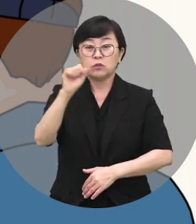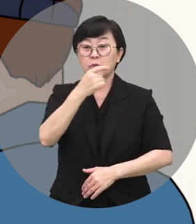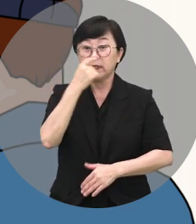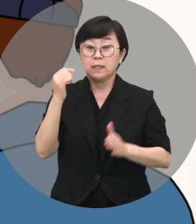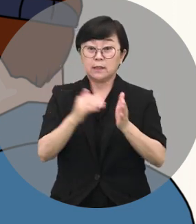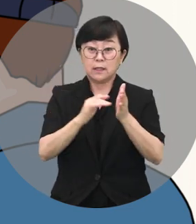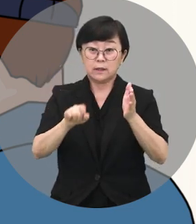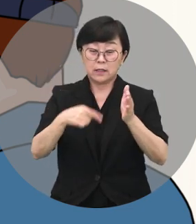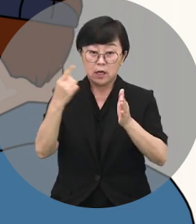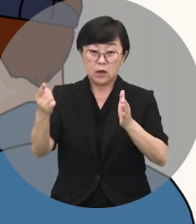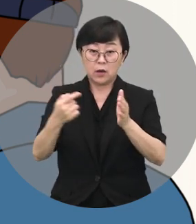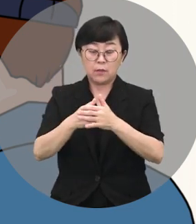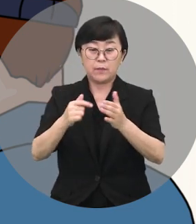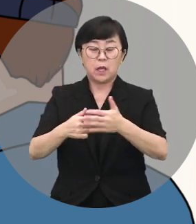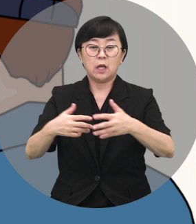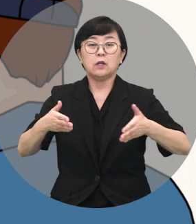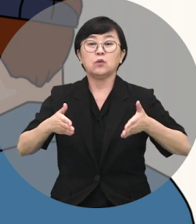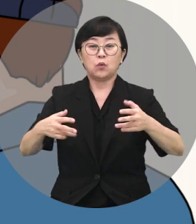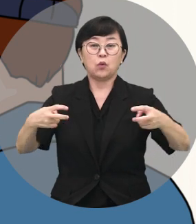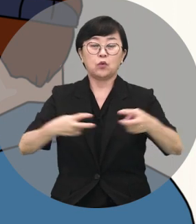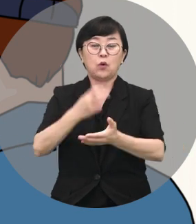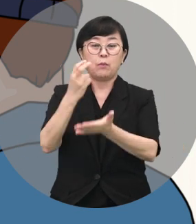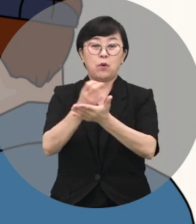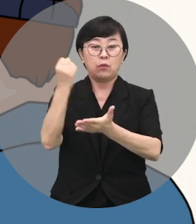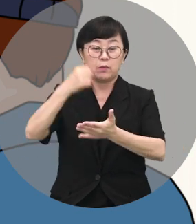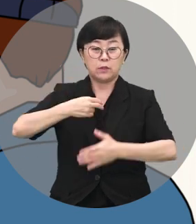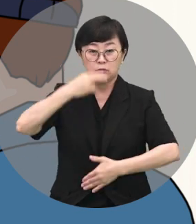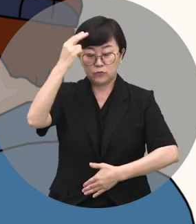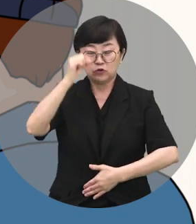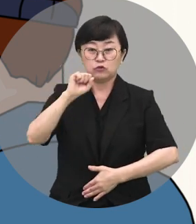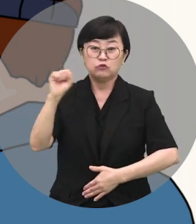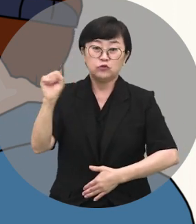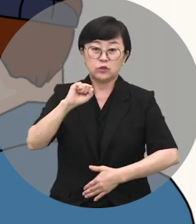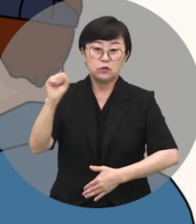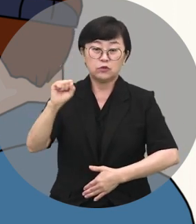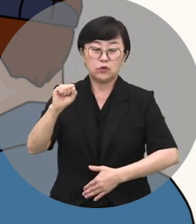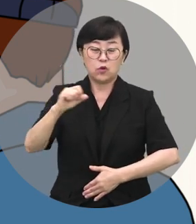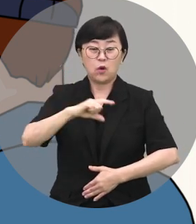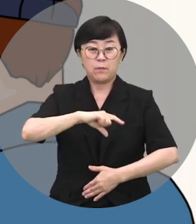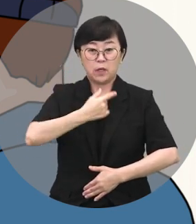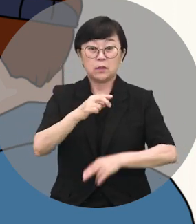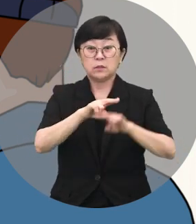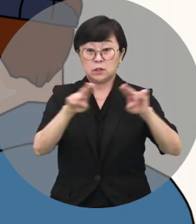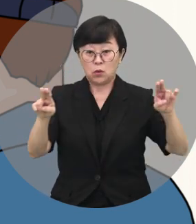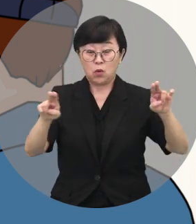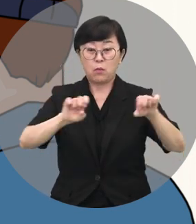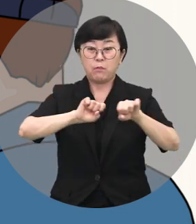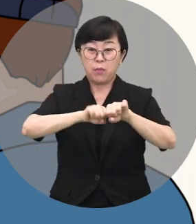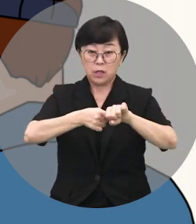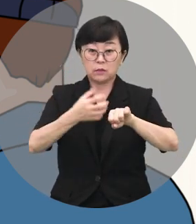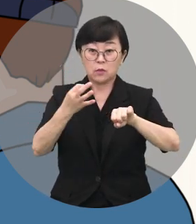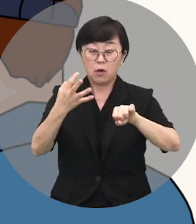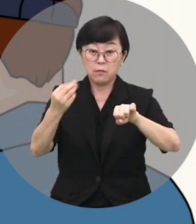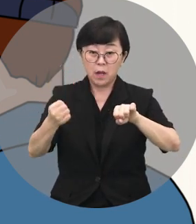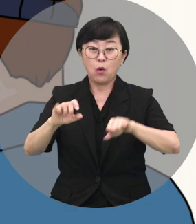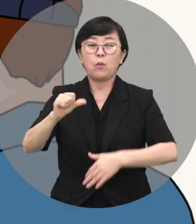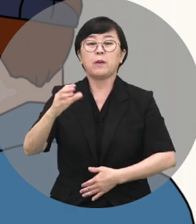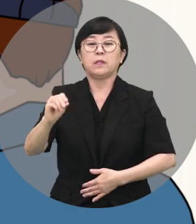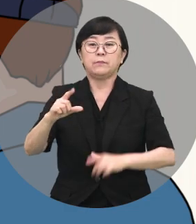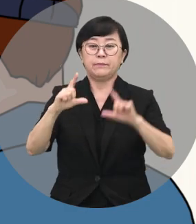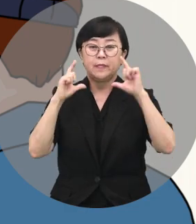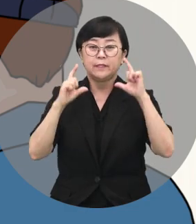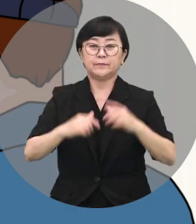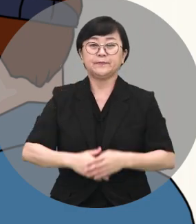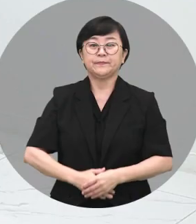확인하고 B씨를 도로교통법 위반 음주운전으로 입건, 면허 취소 처분과 벌금 500만 원을